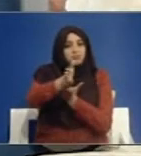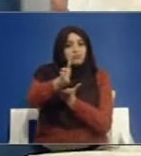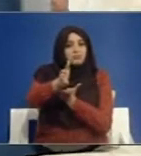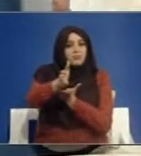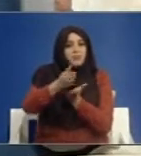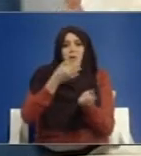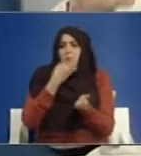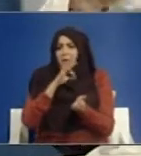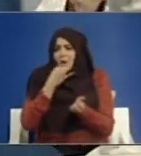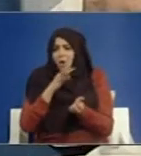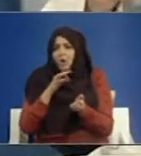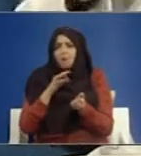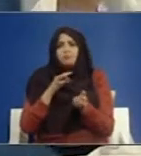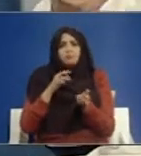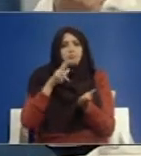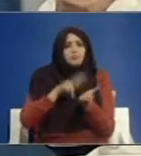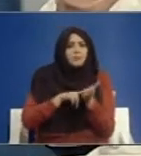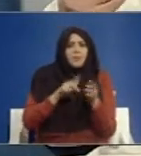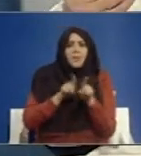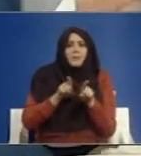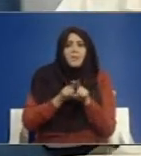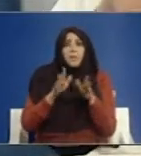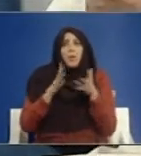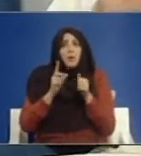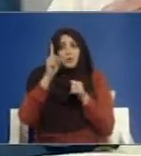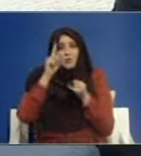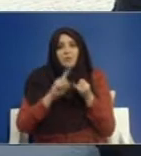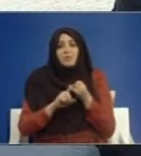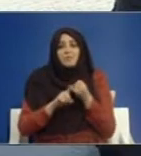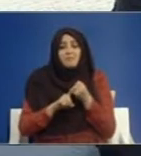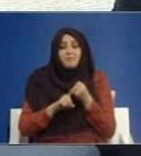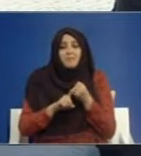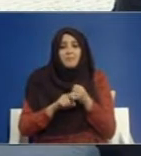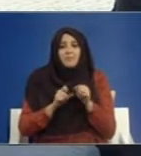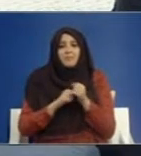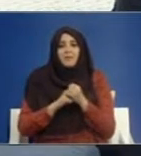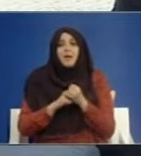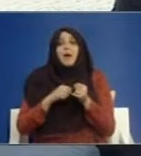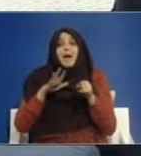وفعاله. الخوف من الجليل، العمل بالتنزيل.